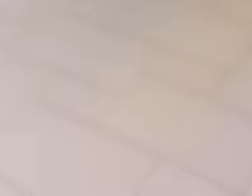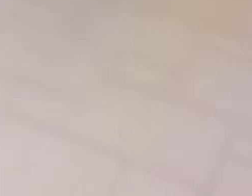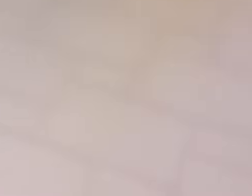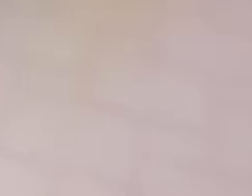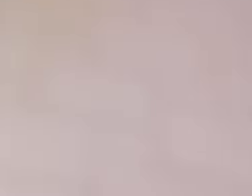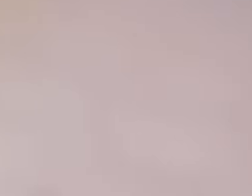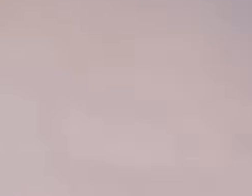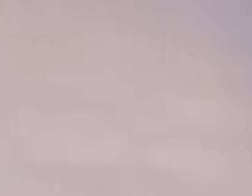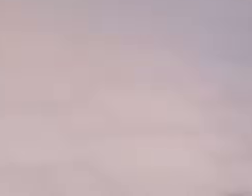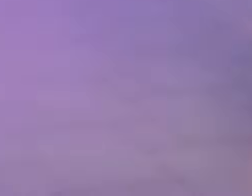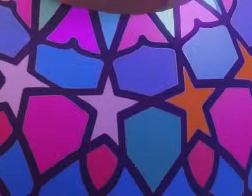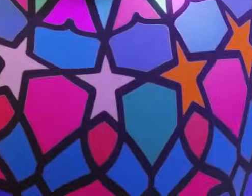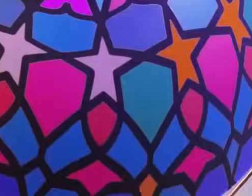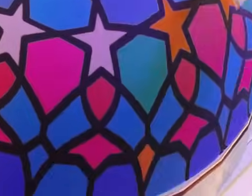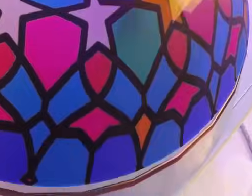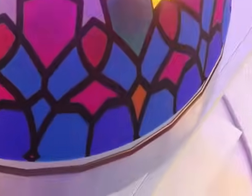hujjatai.